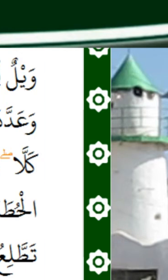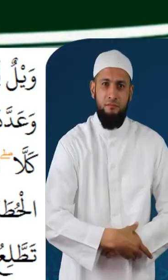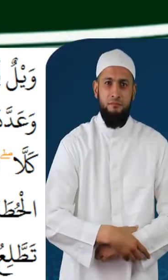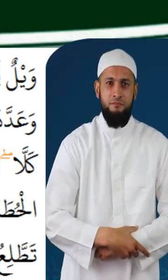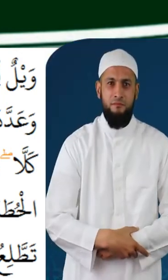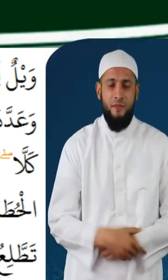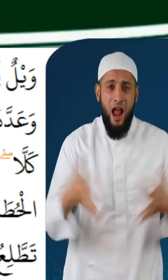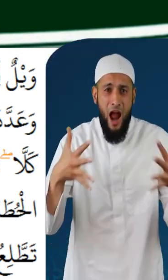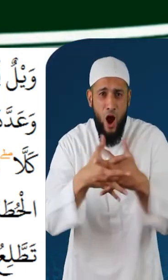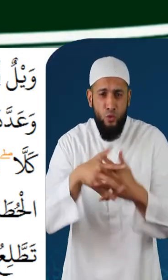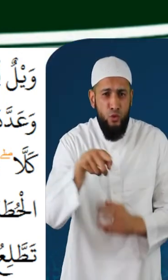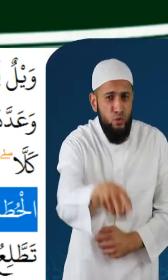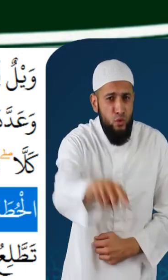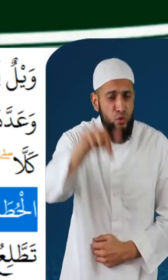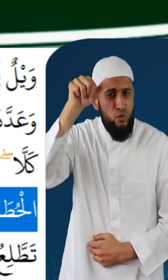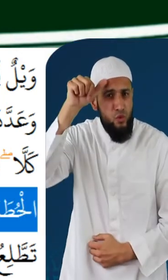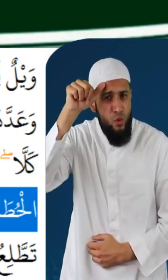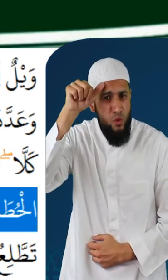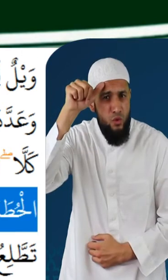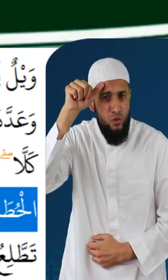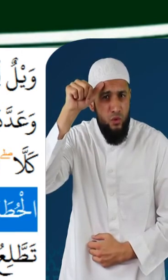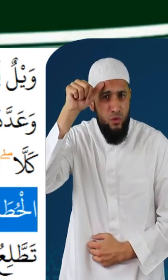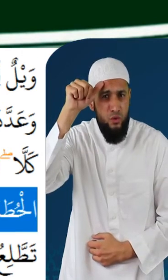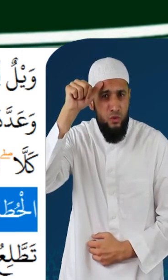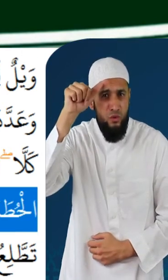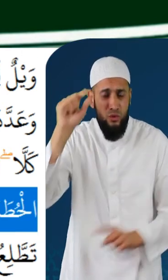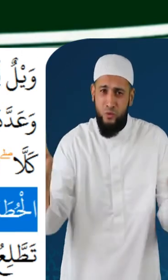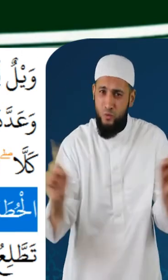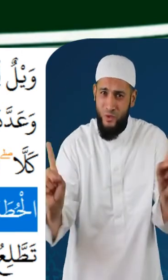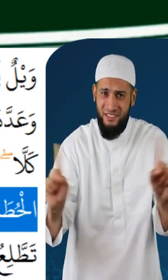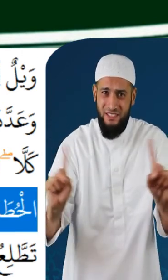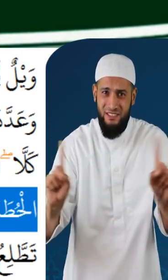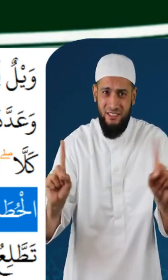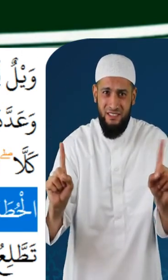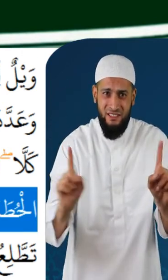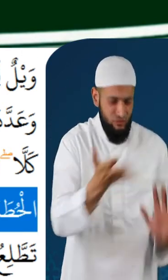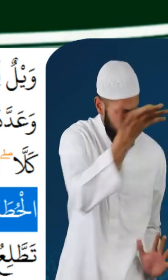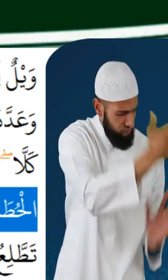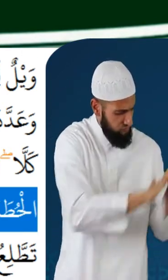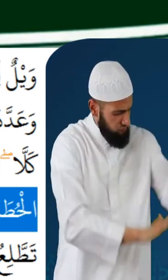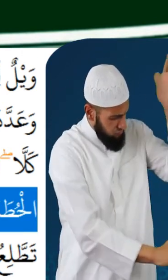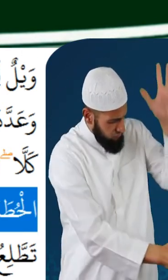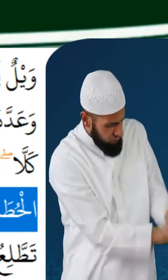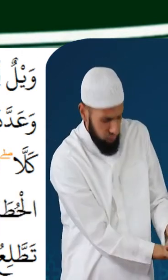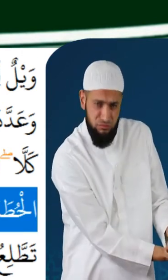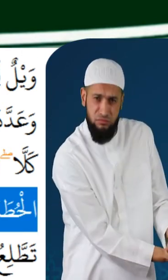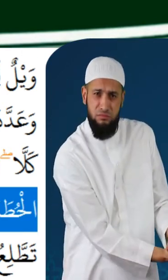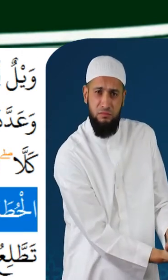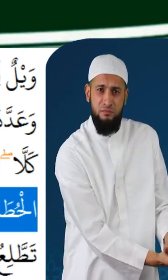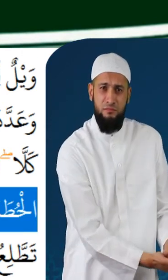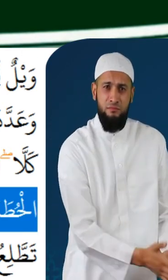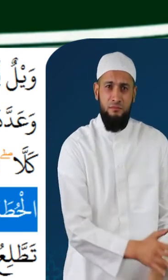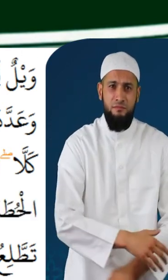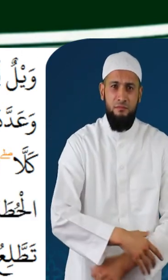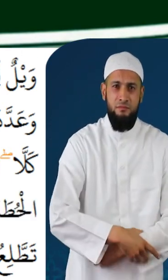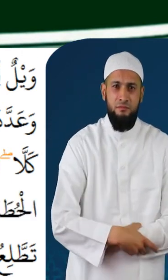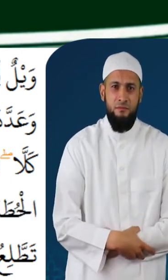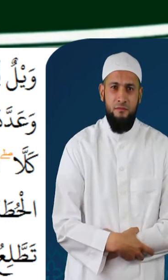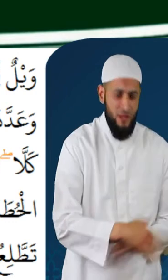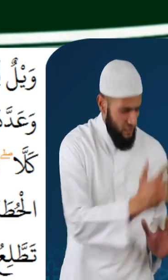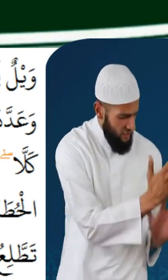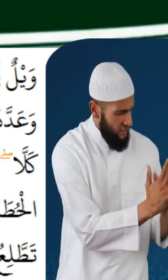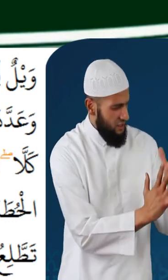وما أدراك ما الحطمة إبدا ناتو تاتسمال ناتو سمال بيتا نار الله